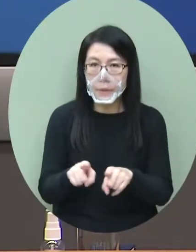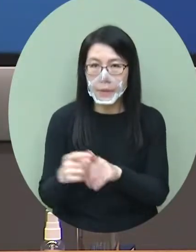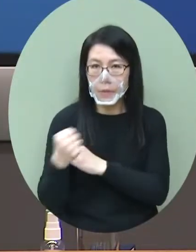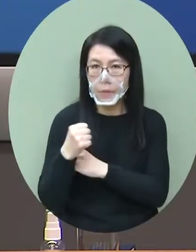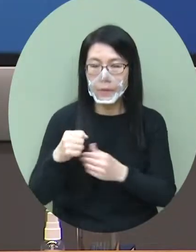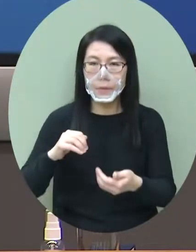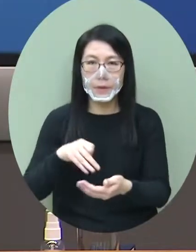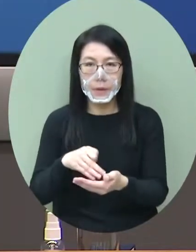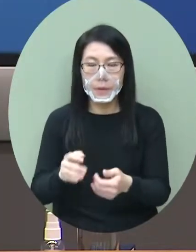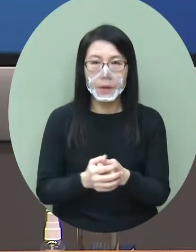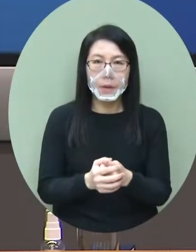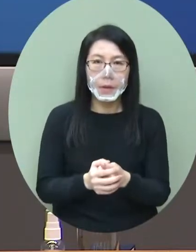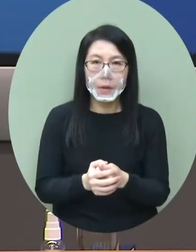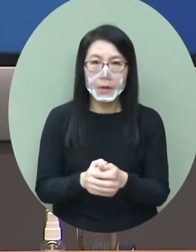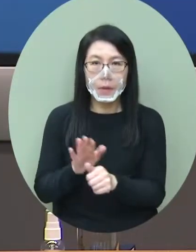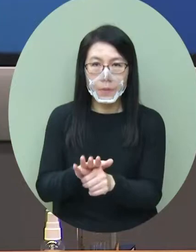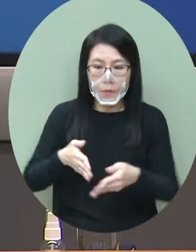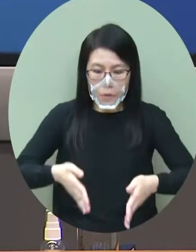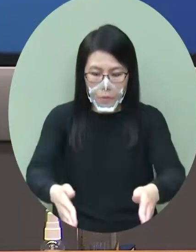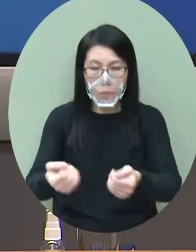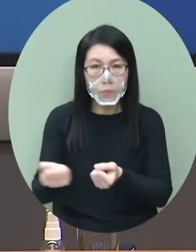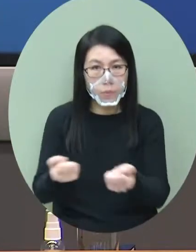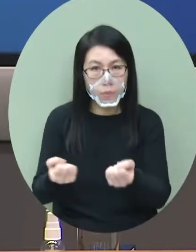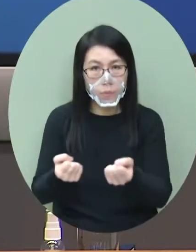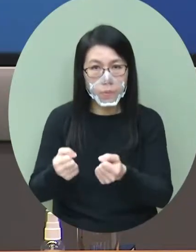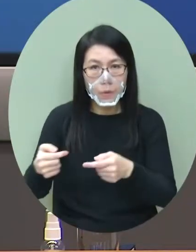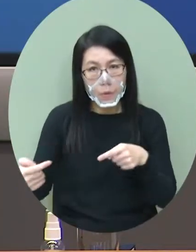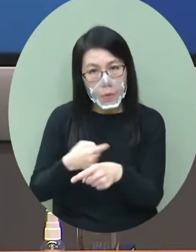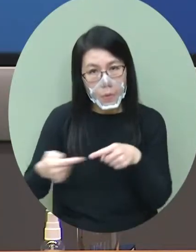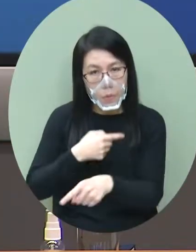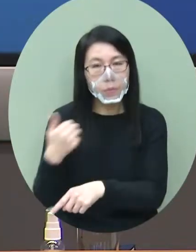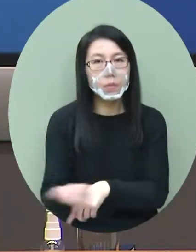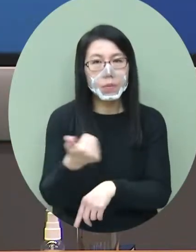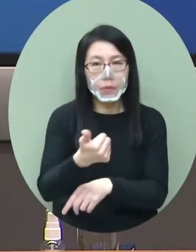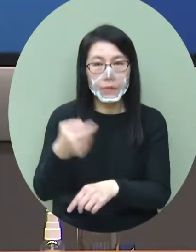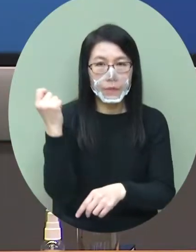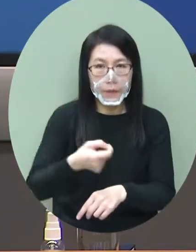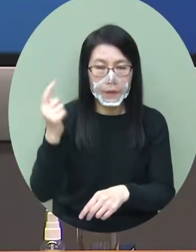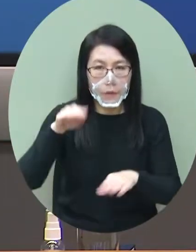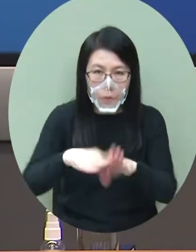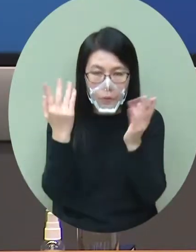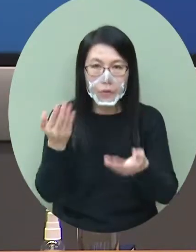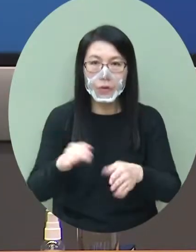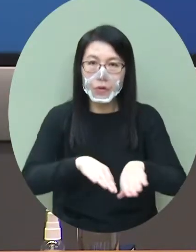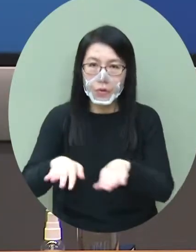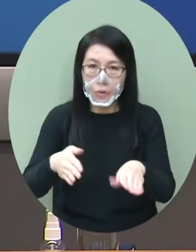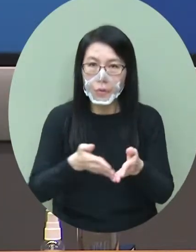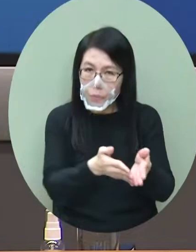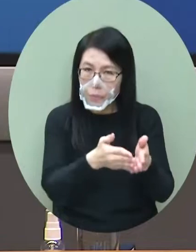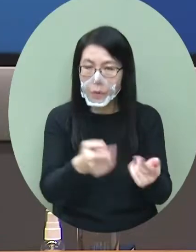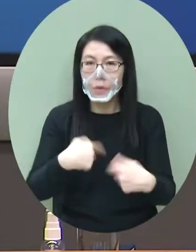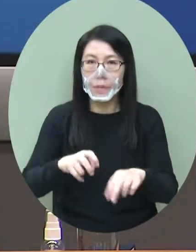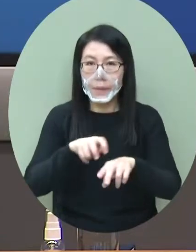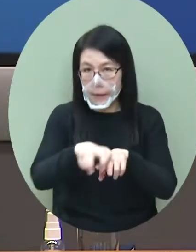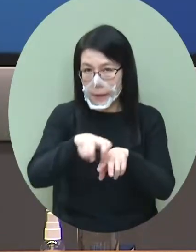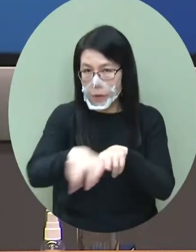与。除了保障陆路运输畅通之外呢，我们也迅速的开通了水路和铁